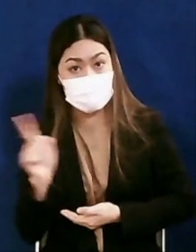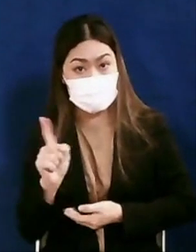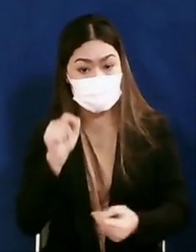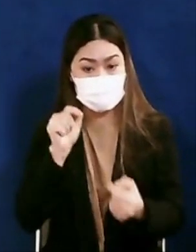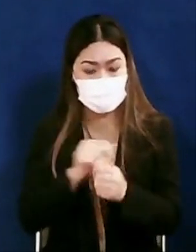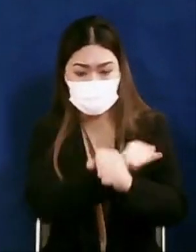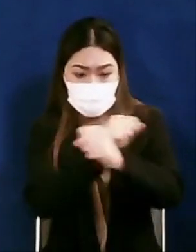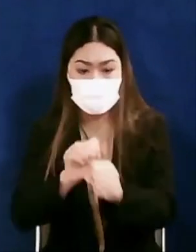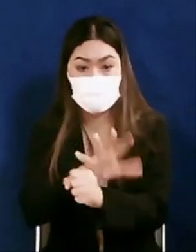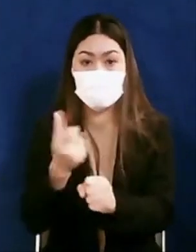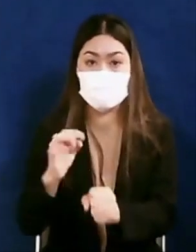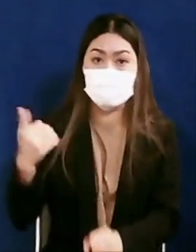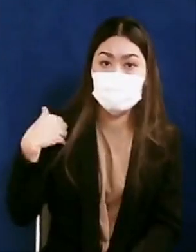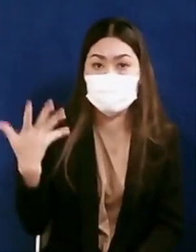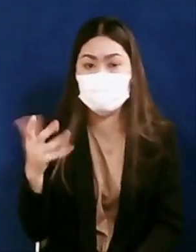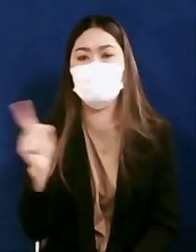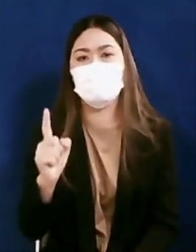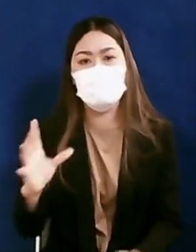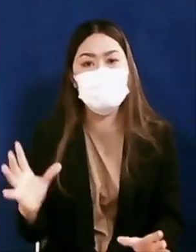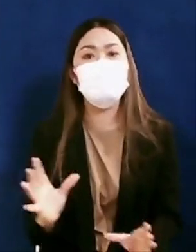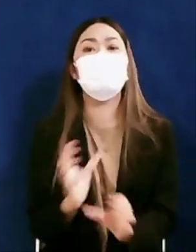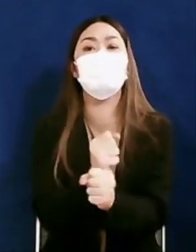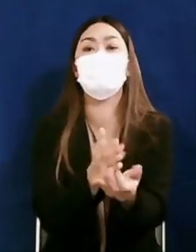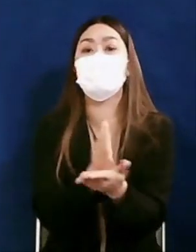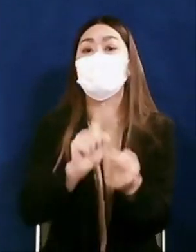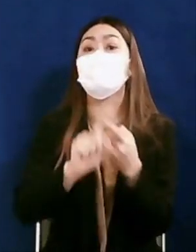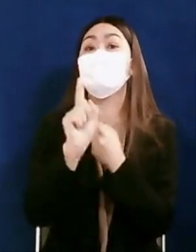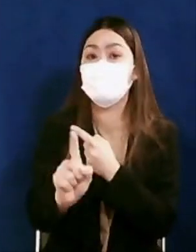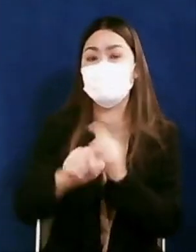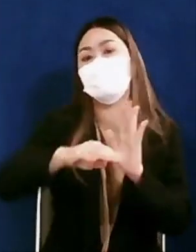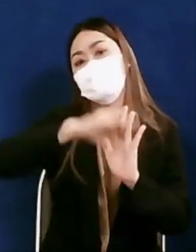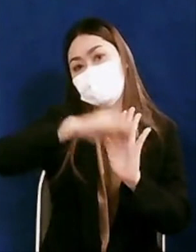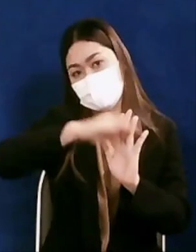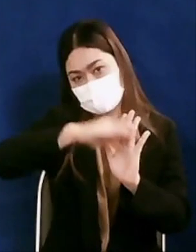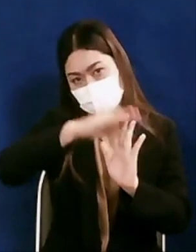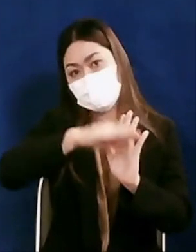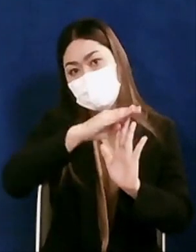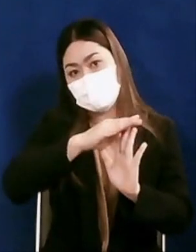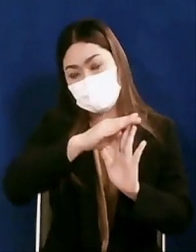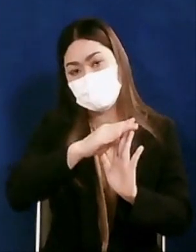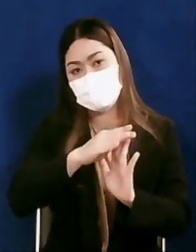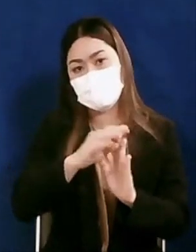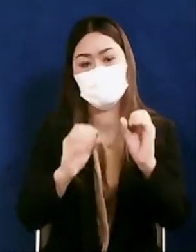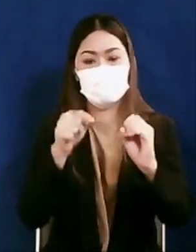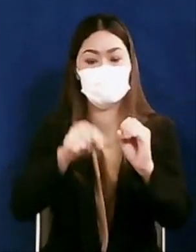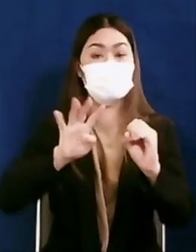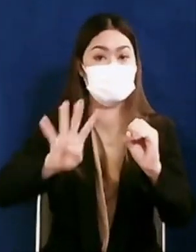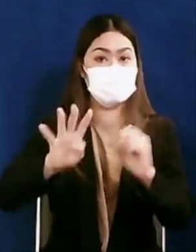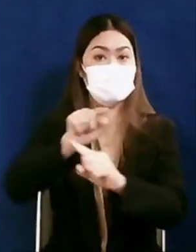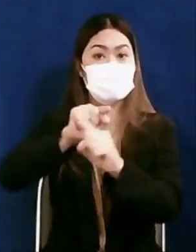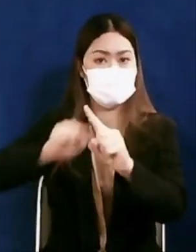ด-19ขึ้นไหมก็พบอย่างนี้ครับว่าในเขต1นะเป็นภาคเหนือตอนบนเนี่ยนะครับก็เป็น